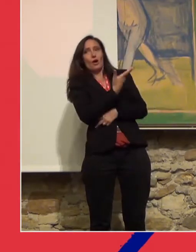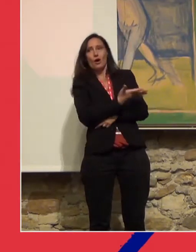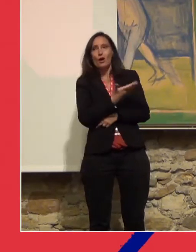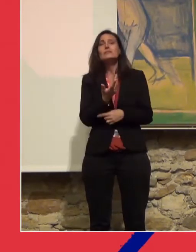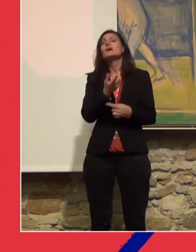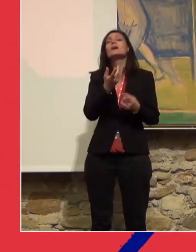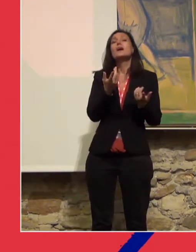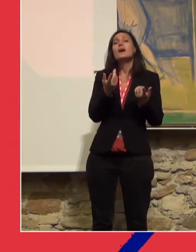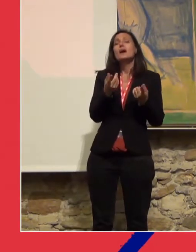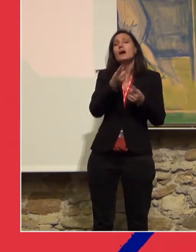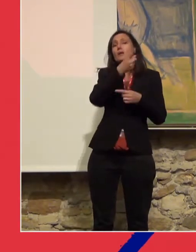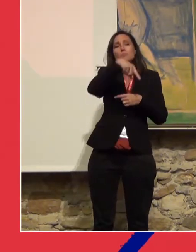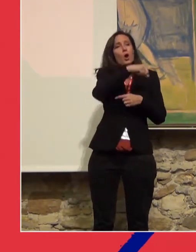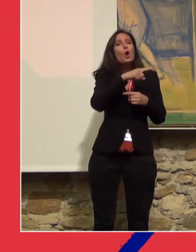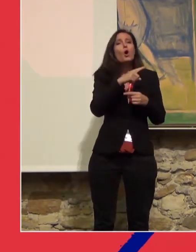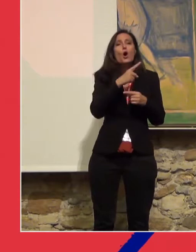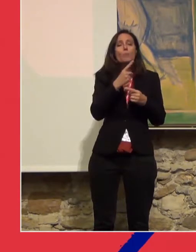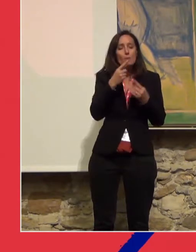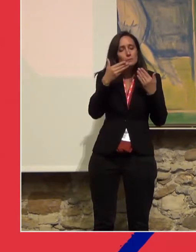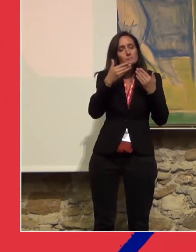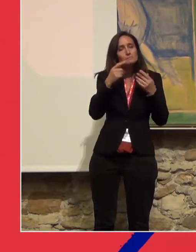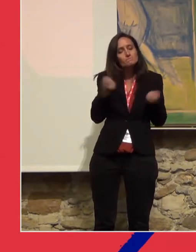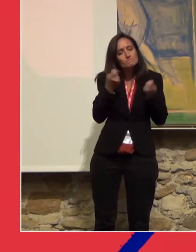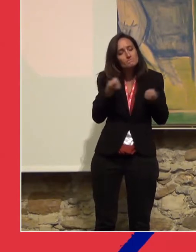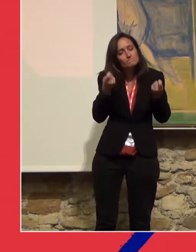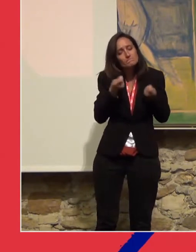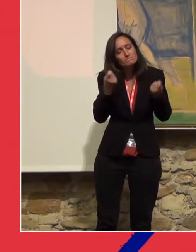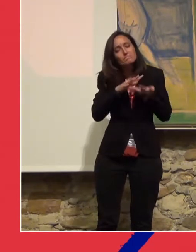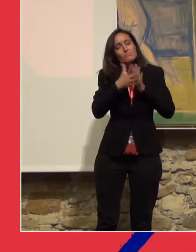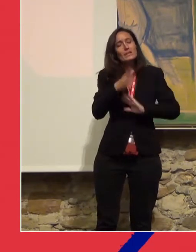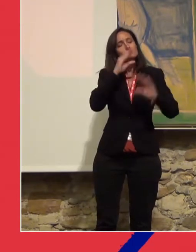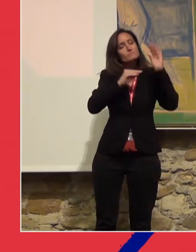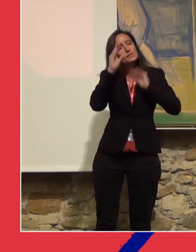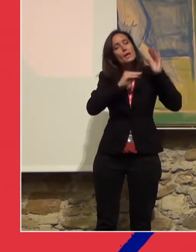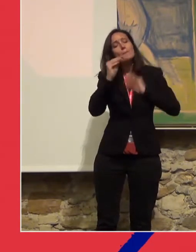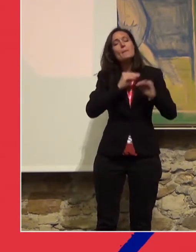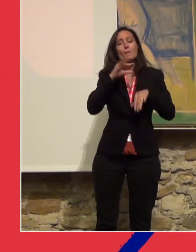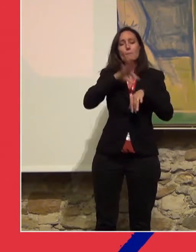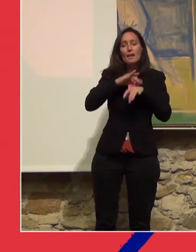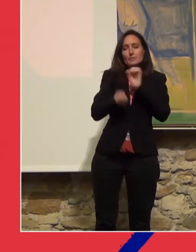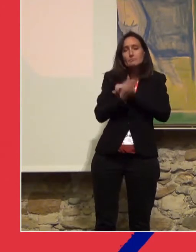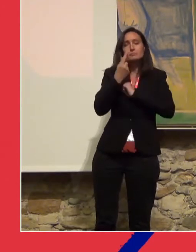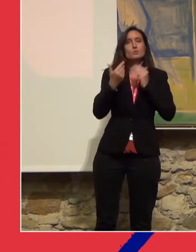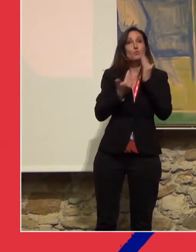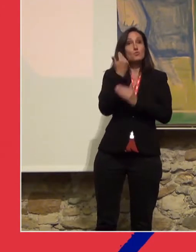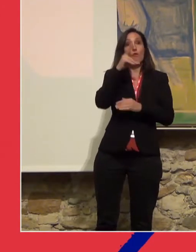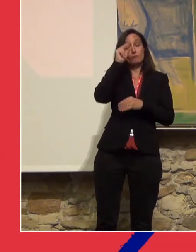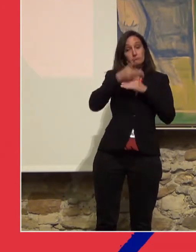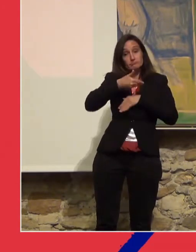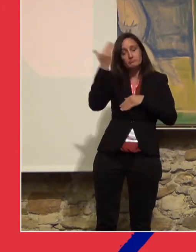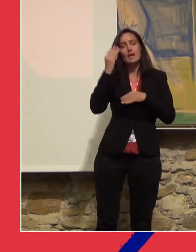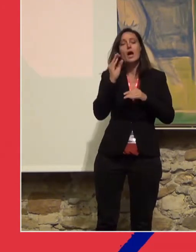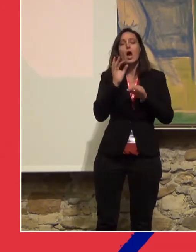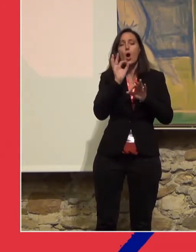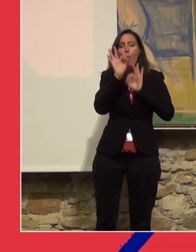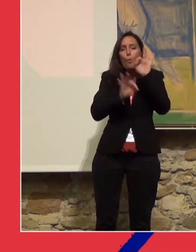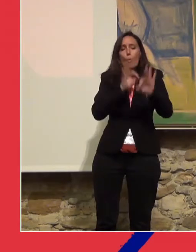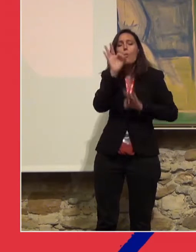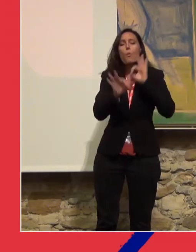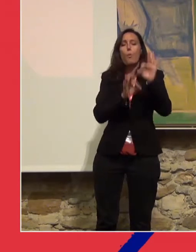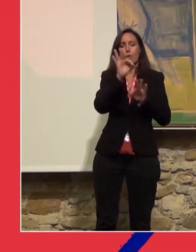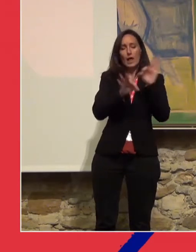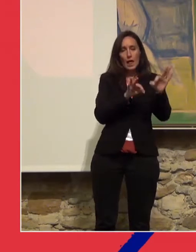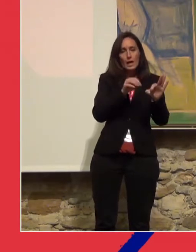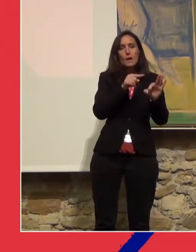Stavano imparando a curare sul campo questa malattia sconosciuta provocata da un virus strano arrivato